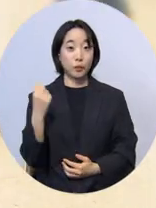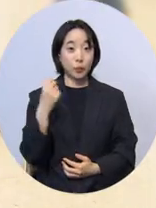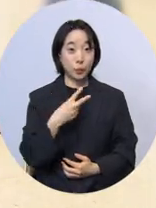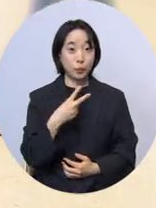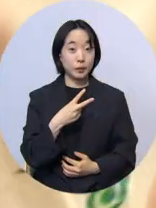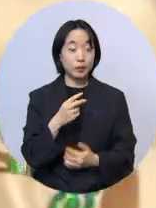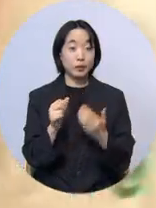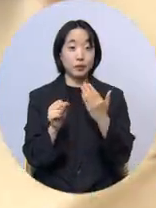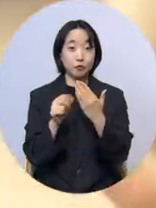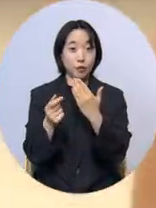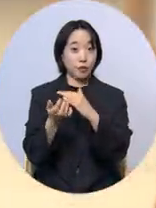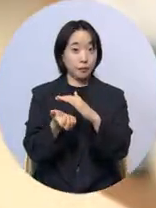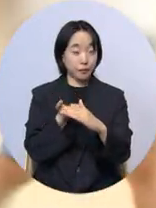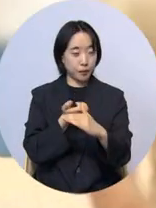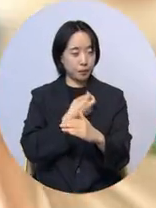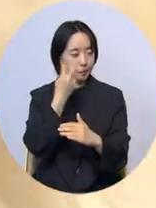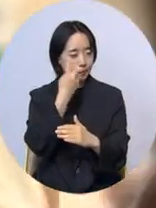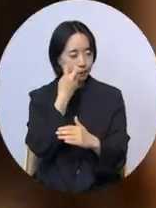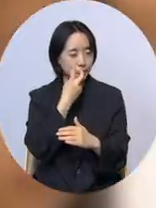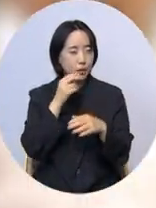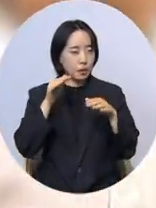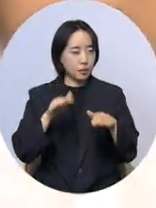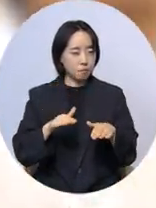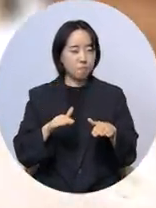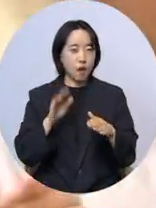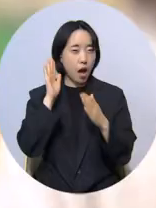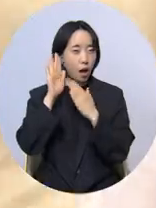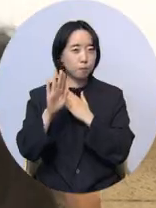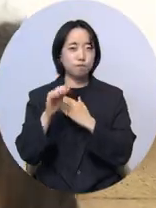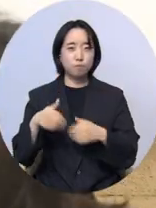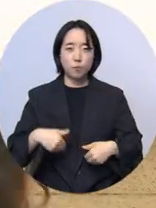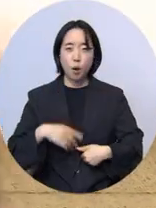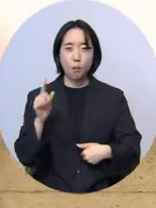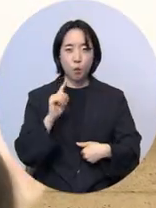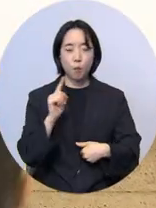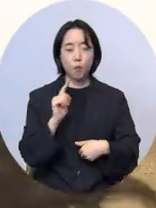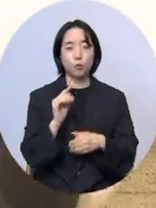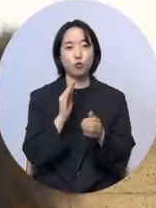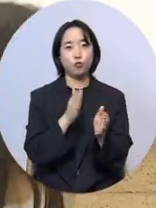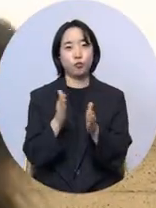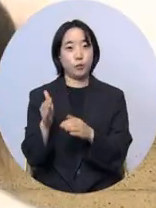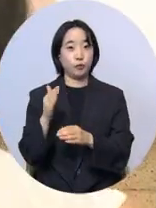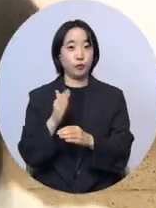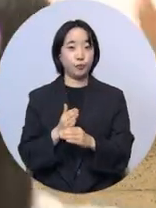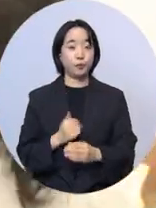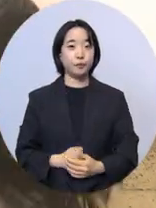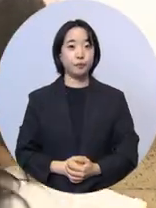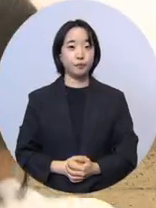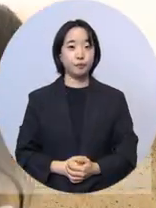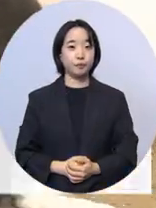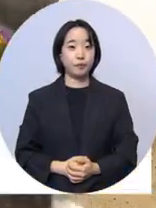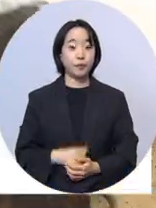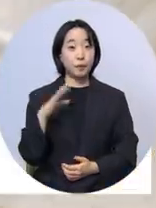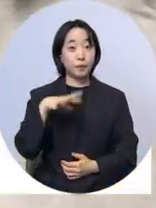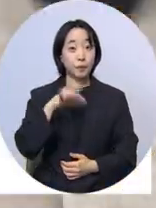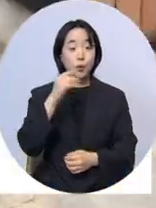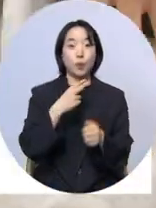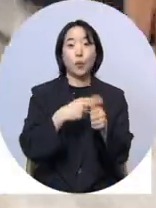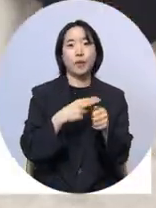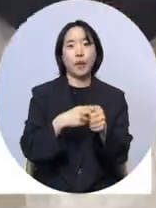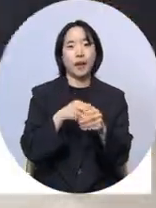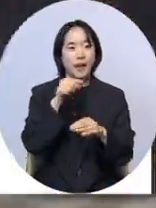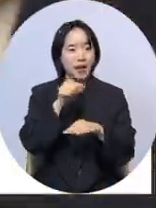시도교육청과 늘봄 점검회의를 통해 현장 지원 방안을 추진하고 있는데 먼저 일선 교사들의 행정 업무 부담을 완화하기